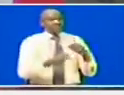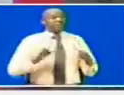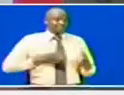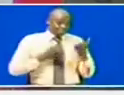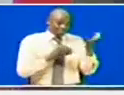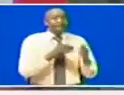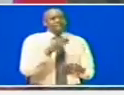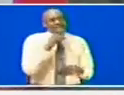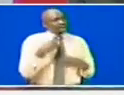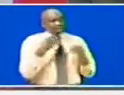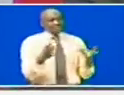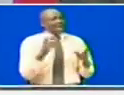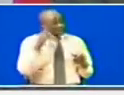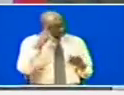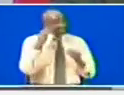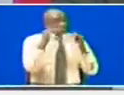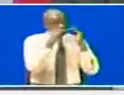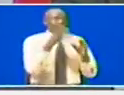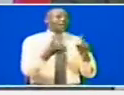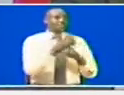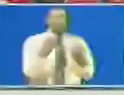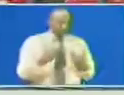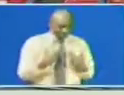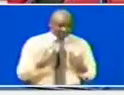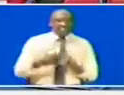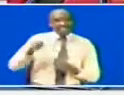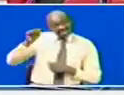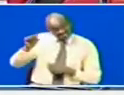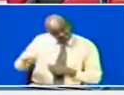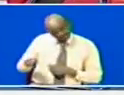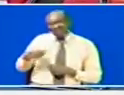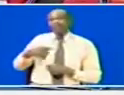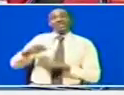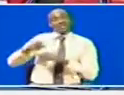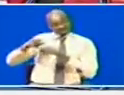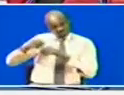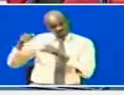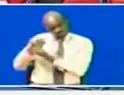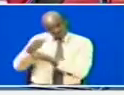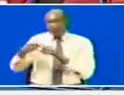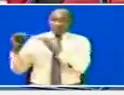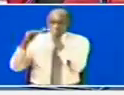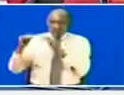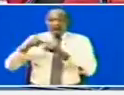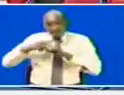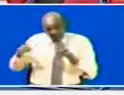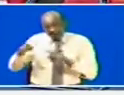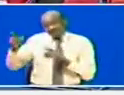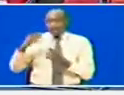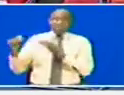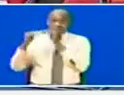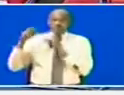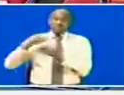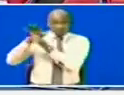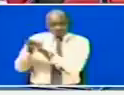baba hayapo. Kwa hivyo nafikiri ni ule usawa ulikuwa unatafutwa baba. Nafikiri ndio tunatafuta usawa, lakini unajua usawa unaweza ukapatikana, lakini usawa ule ukahujumu mtu